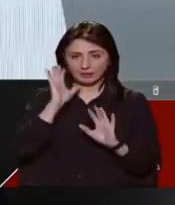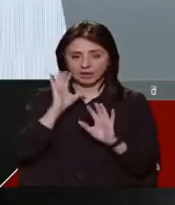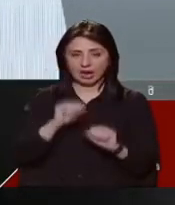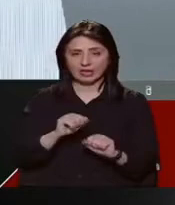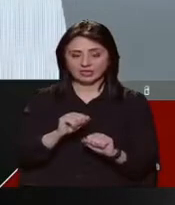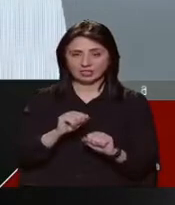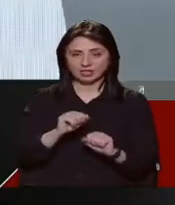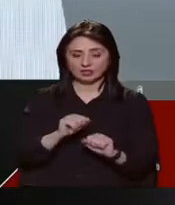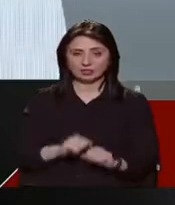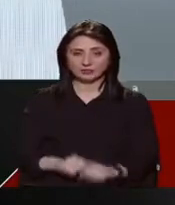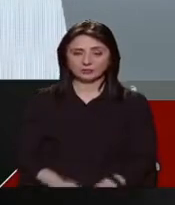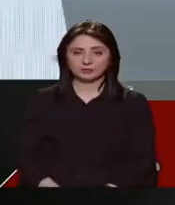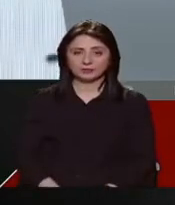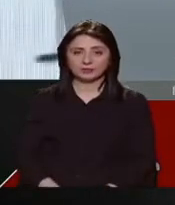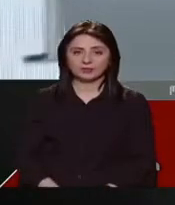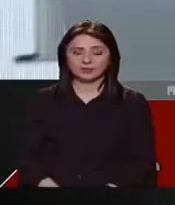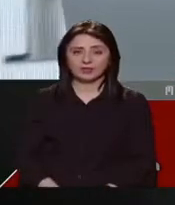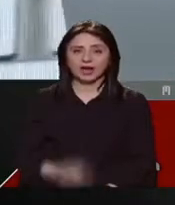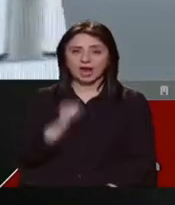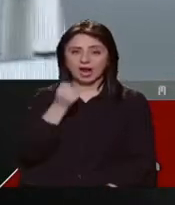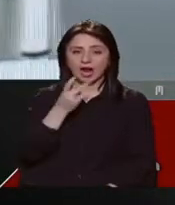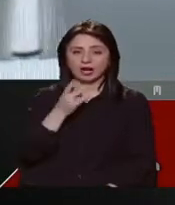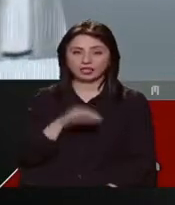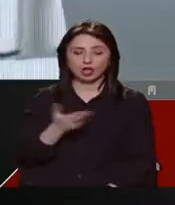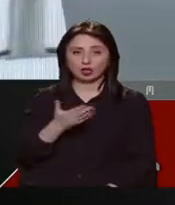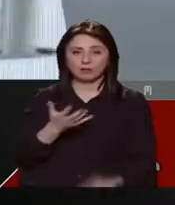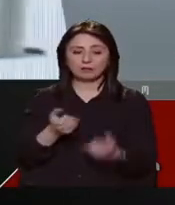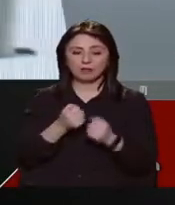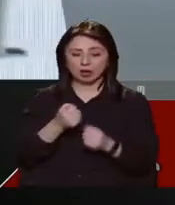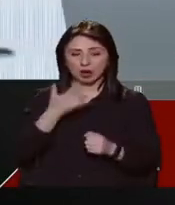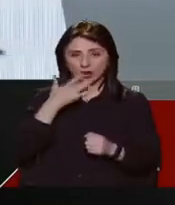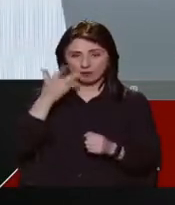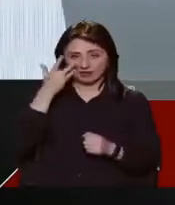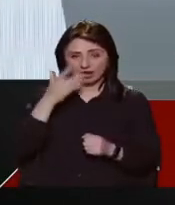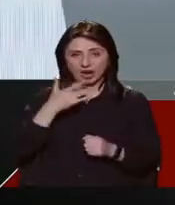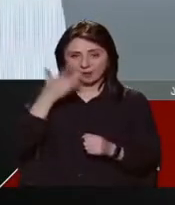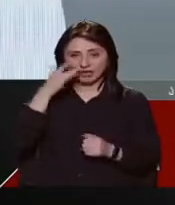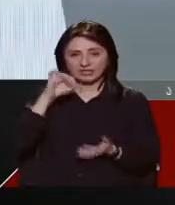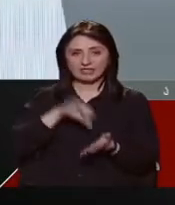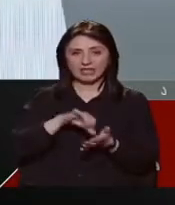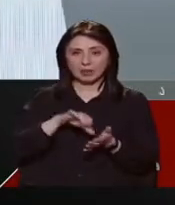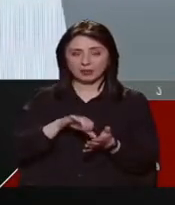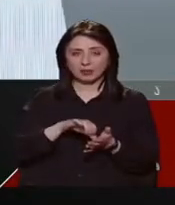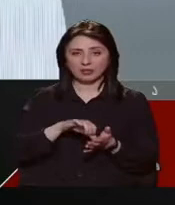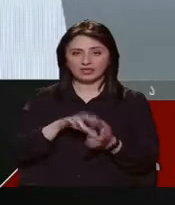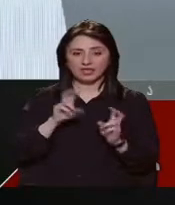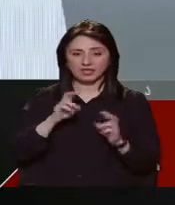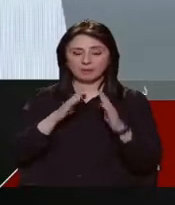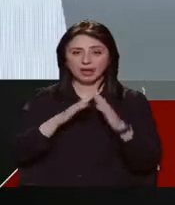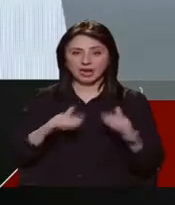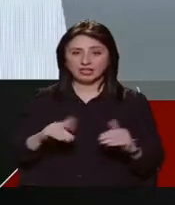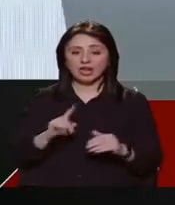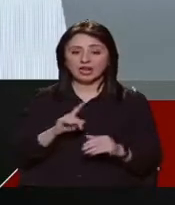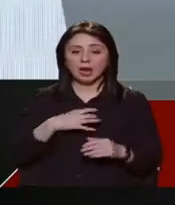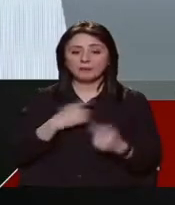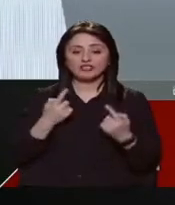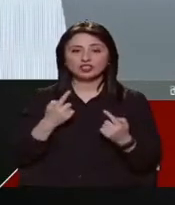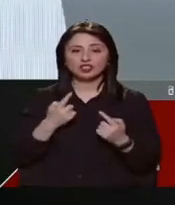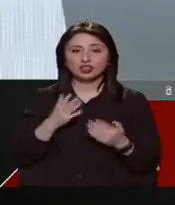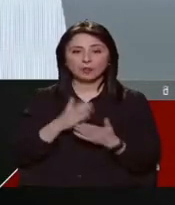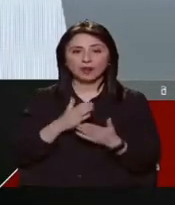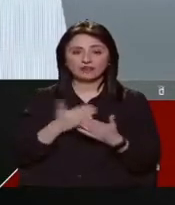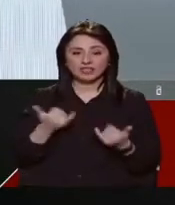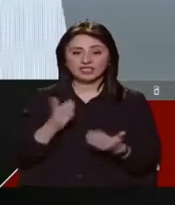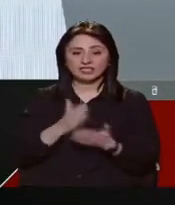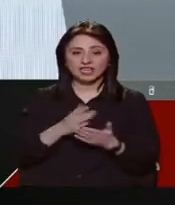hardav cerit, actit, romelit, semi, o americam, americis armumat geneltat palata, ram nișnu lobasidzen, stkoi